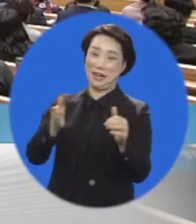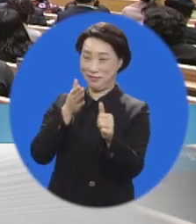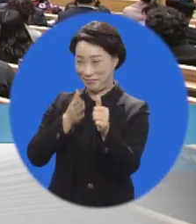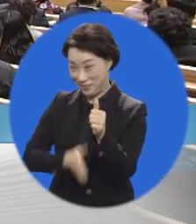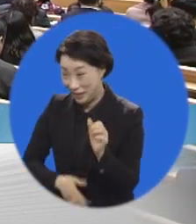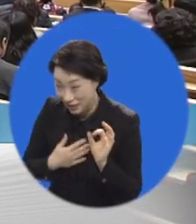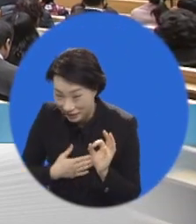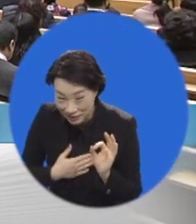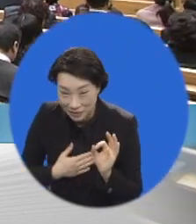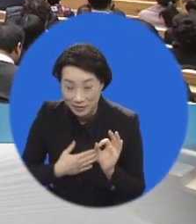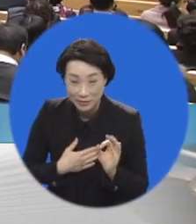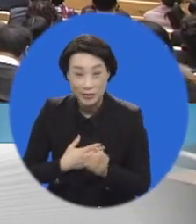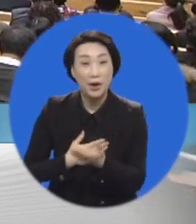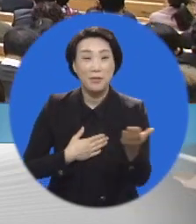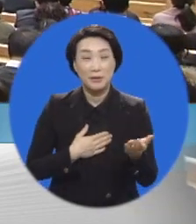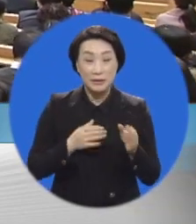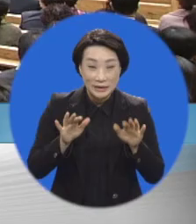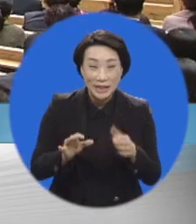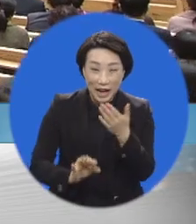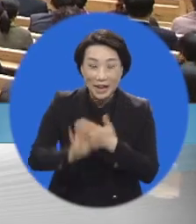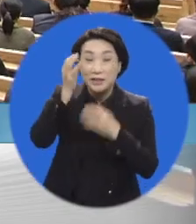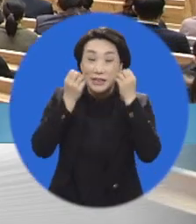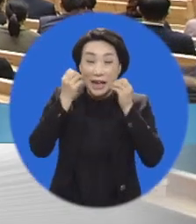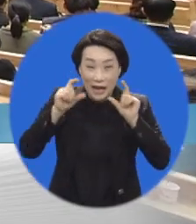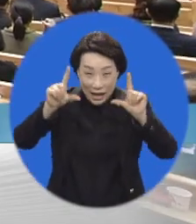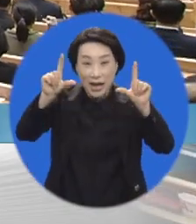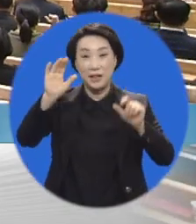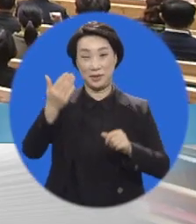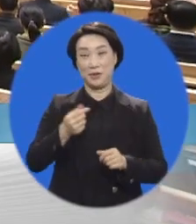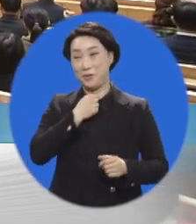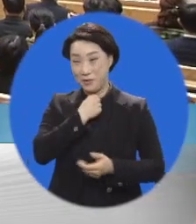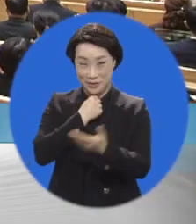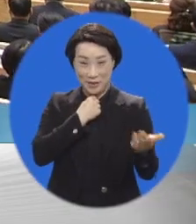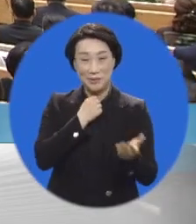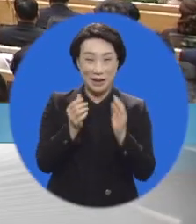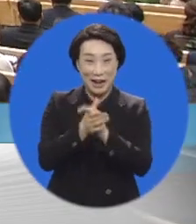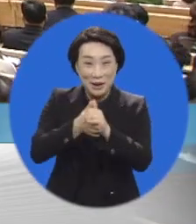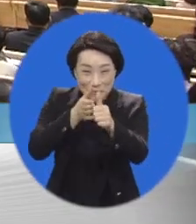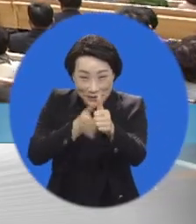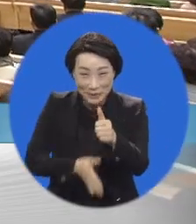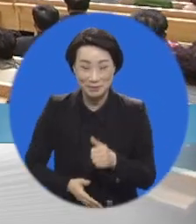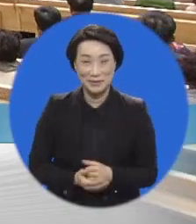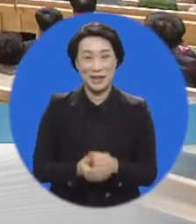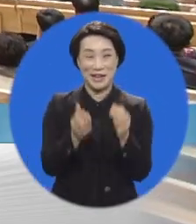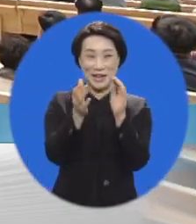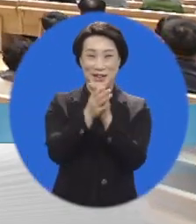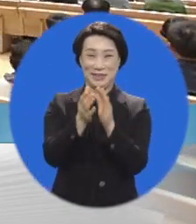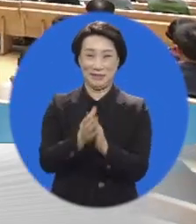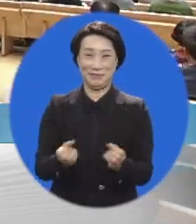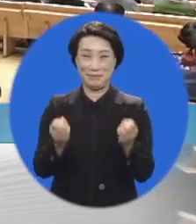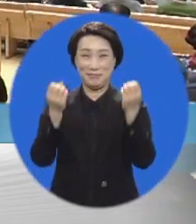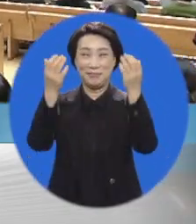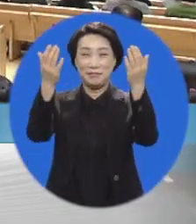것입니다. 그런 아침에 새해가 되기 원하시면 아멘합시다. 할렐루야.